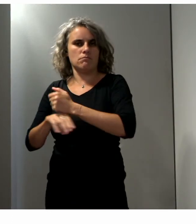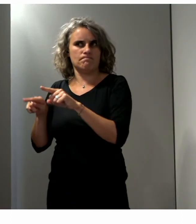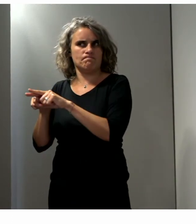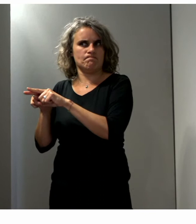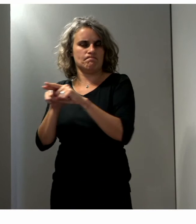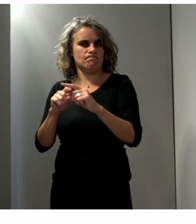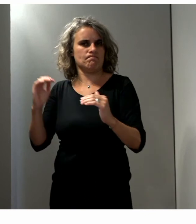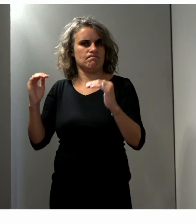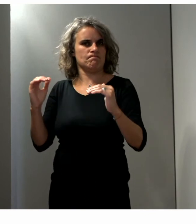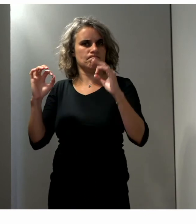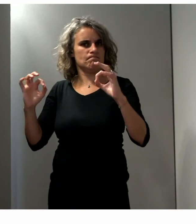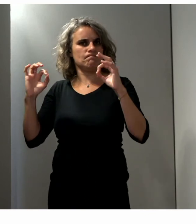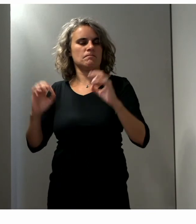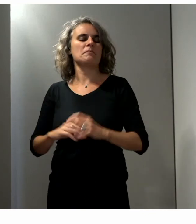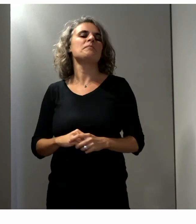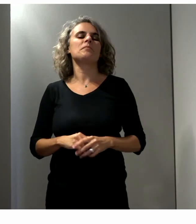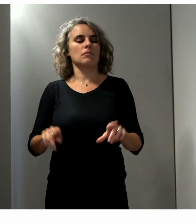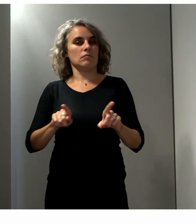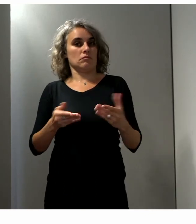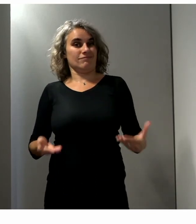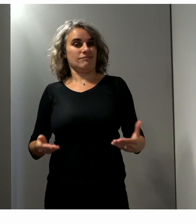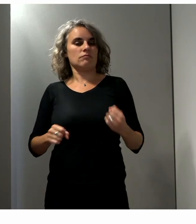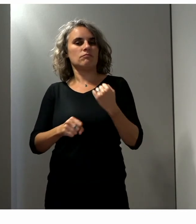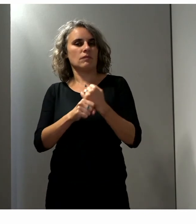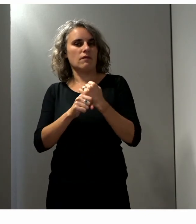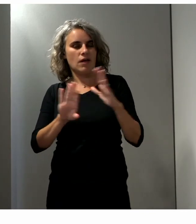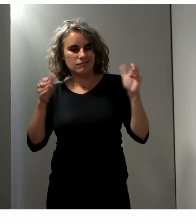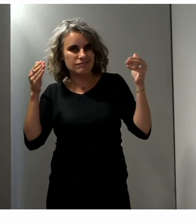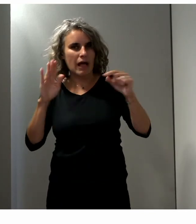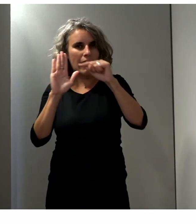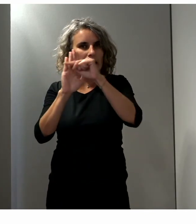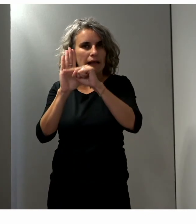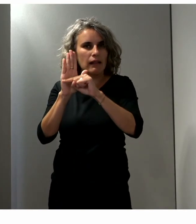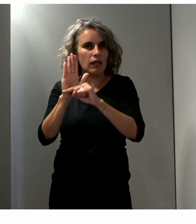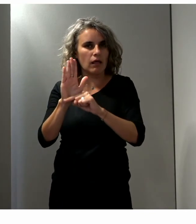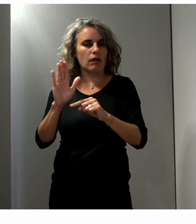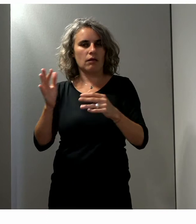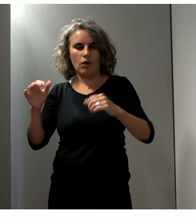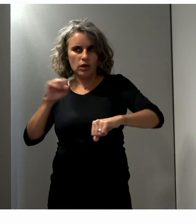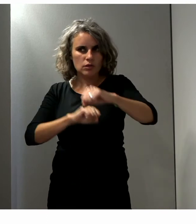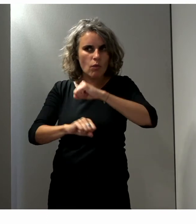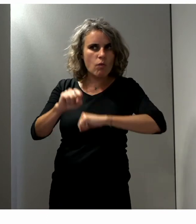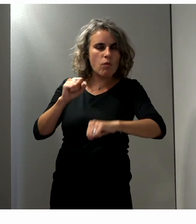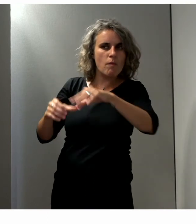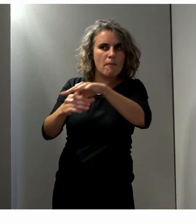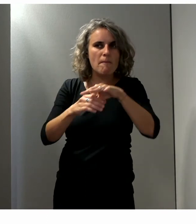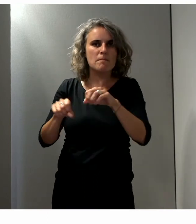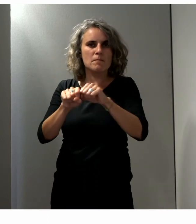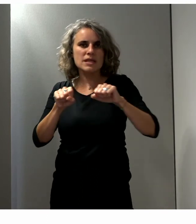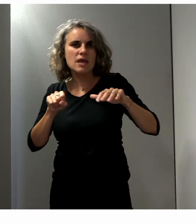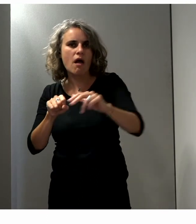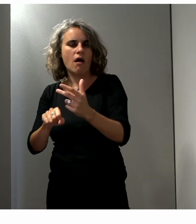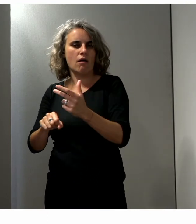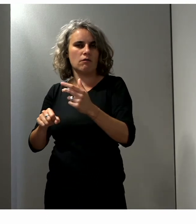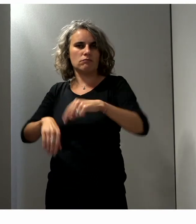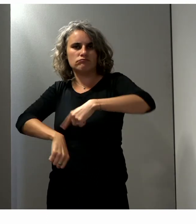préservés. On est en train de travailler sur les règles qui vont encadrer ces élections en termes de couverture médiatique,